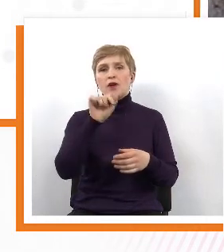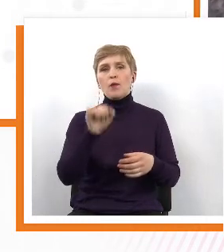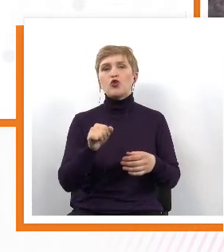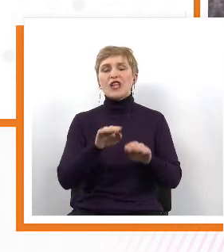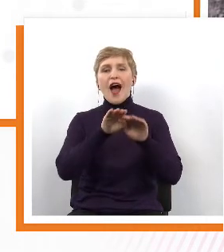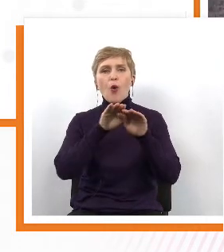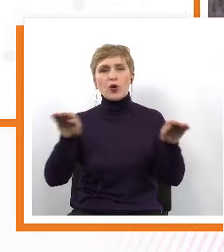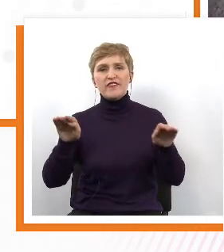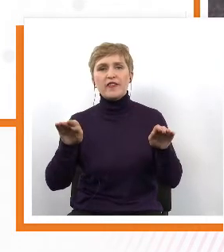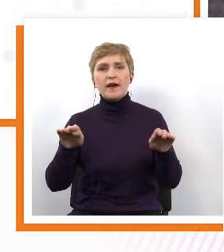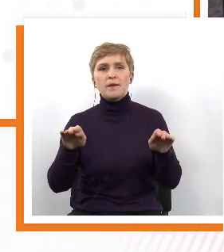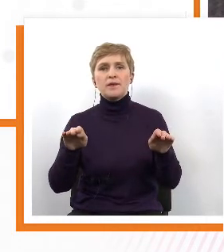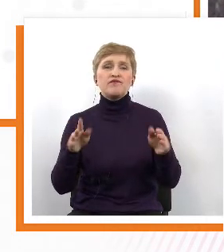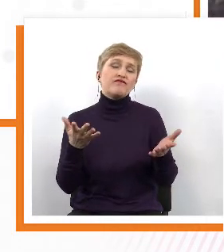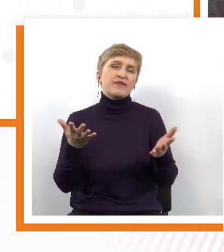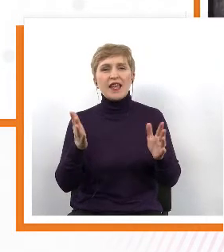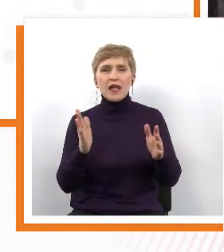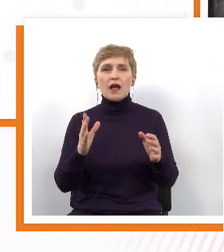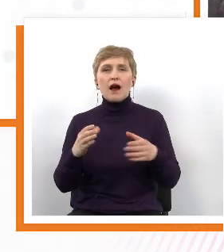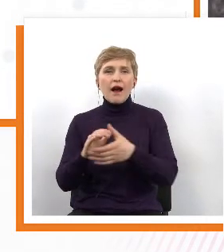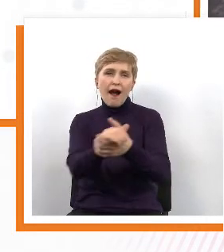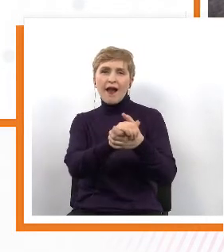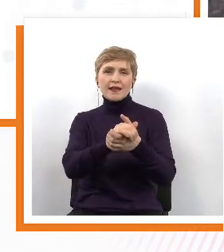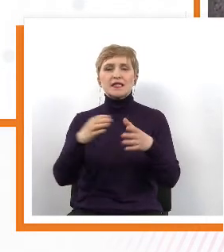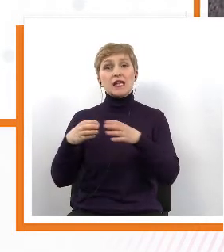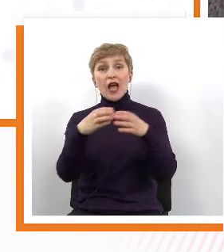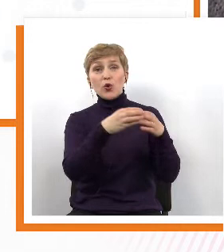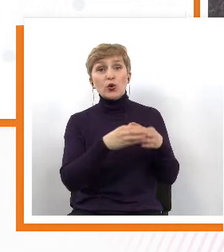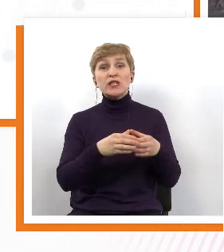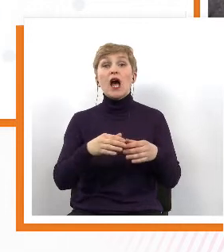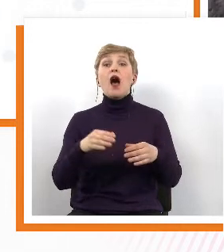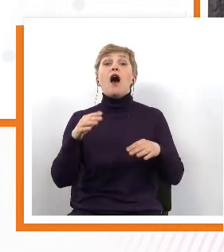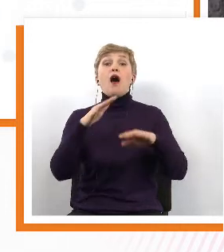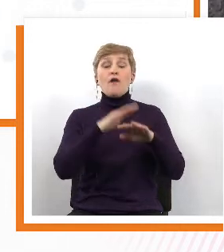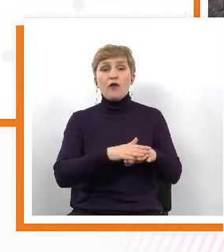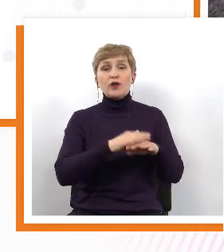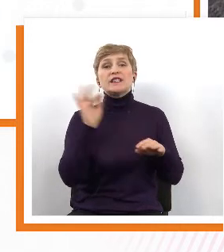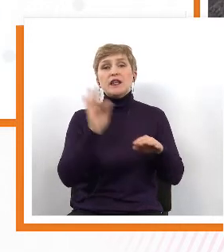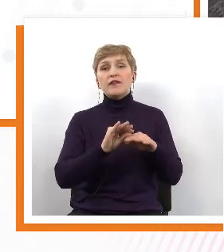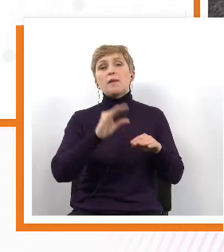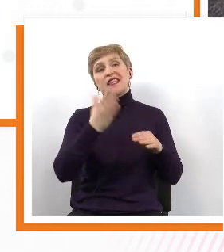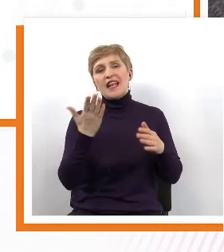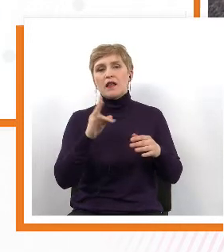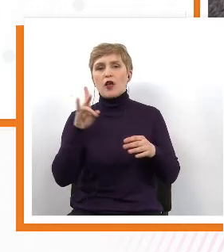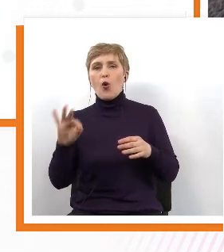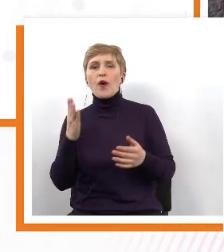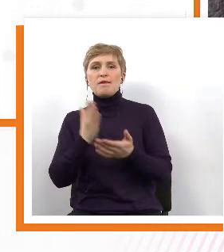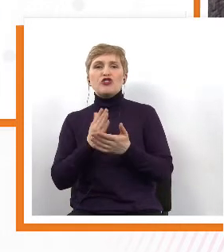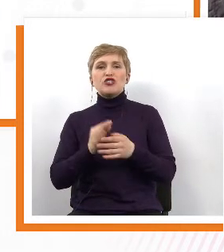уровне неких там коалиций, союзов, фондов целевых капиталов или НКО, имеющих целевой капитал,